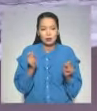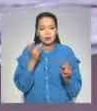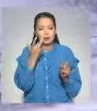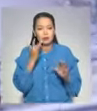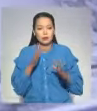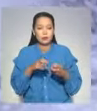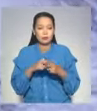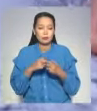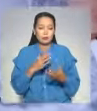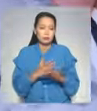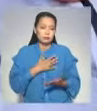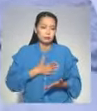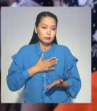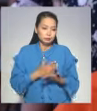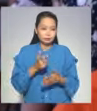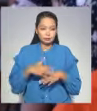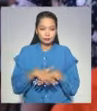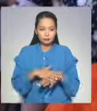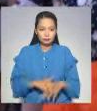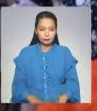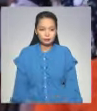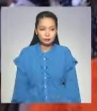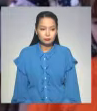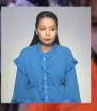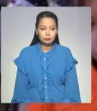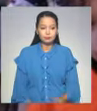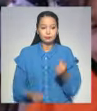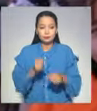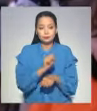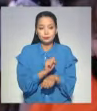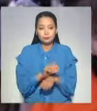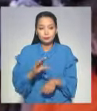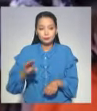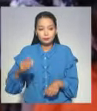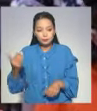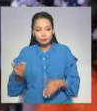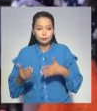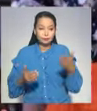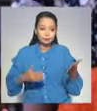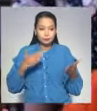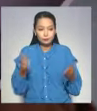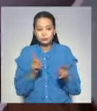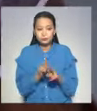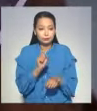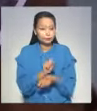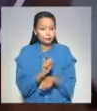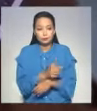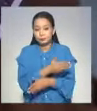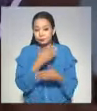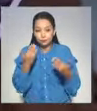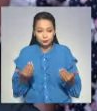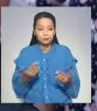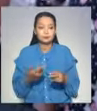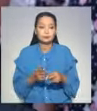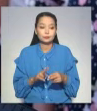деген уайым мазалайды көпшілікті. Әлі де автотұрақ оң жақ қанатымызбен сол жақ қанатымызда әлі де автотұрақ жоқ, балалар